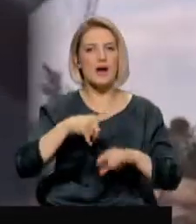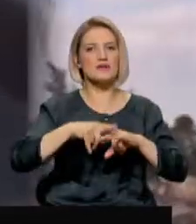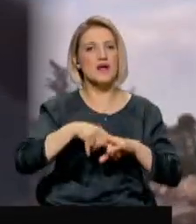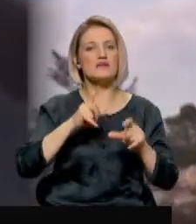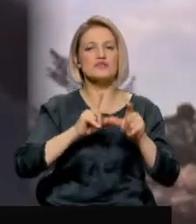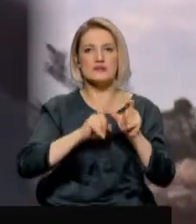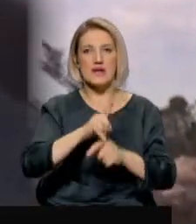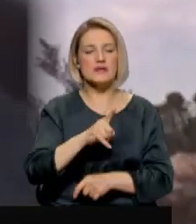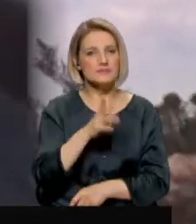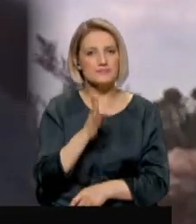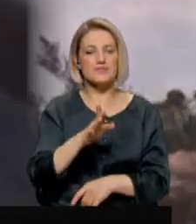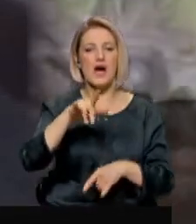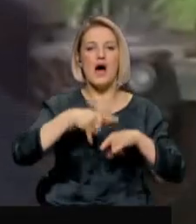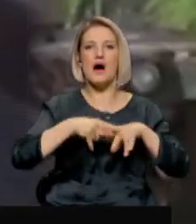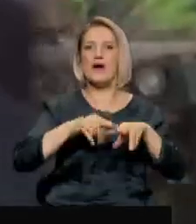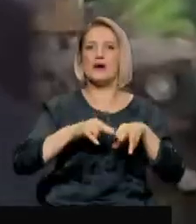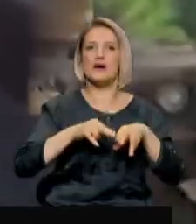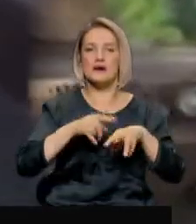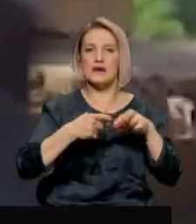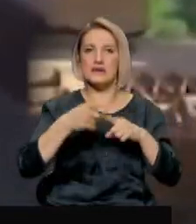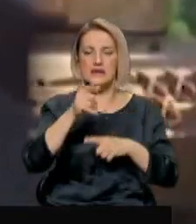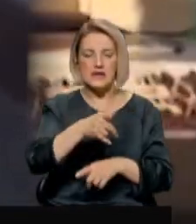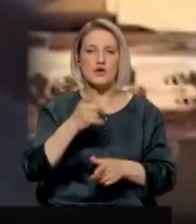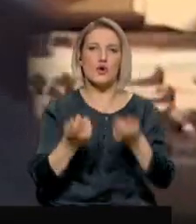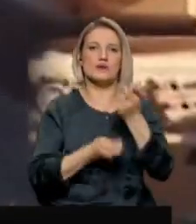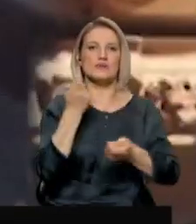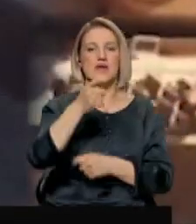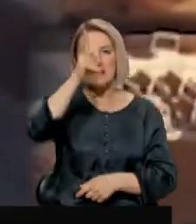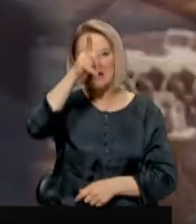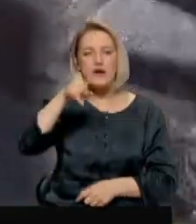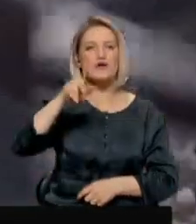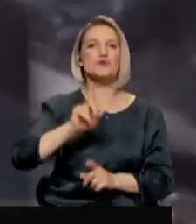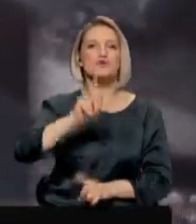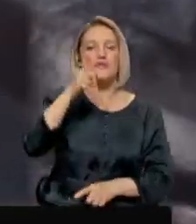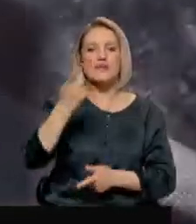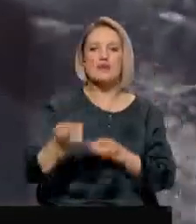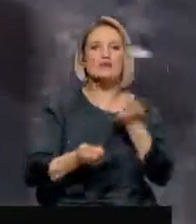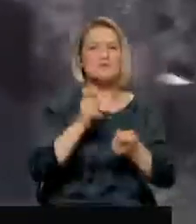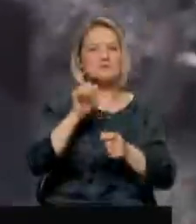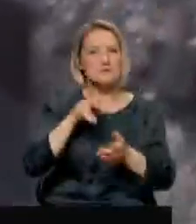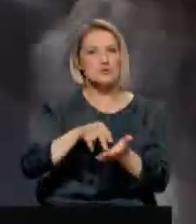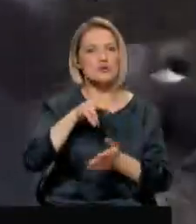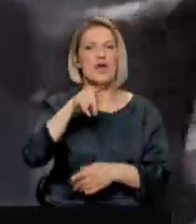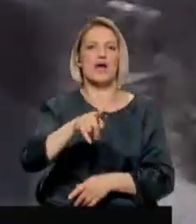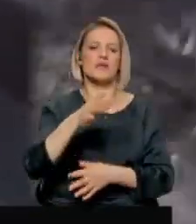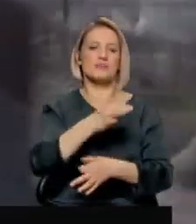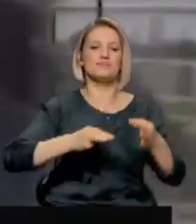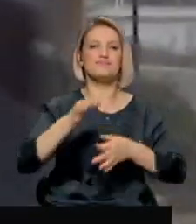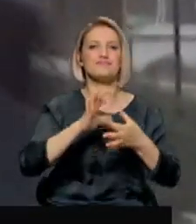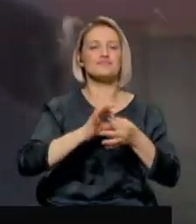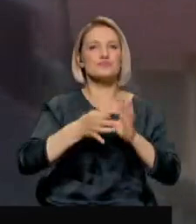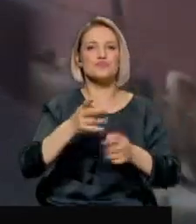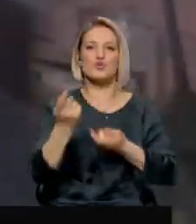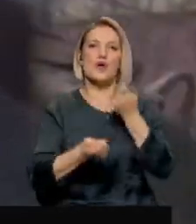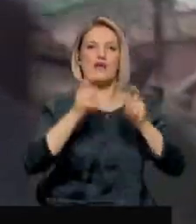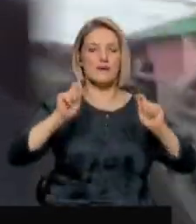Hakkari Dağ Komando Tugay Komutanlığı'nda görevliydi. Irak'ın kuzeyinde yürütülen Pençe Kilit Operasyonu'nda yer aldı. İki çocuk babası